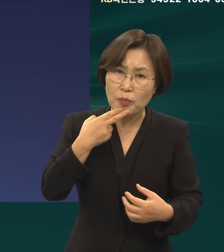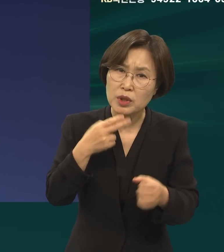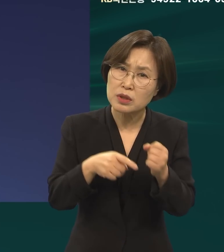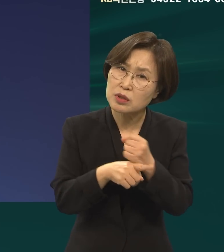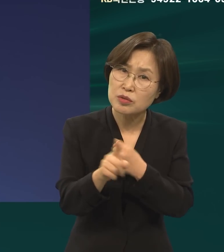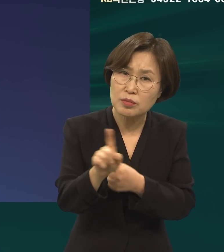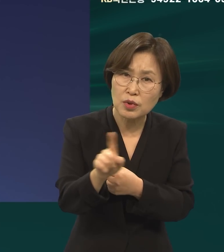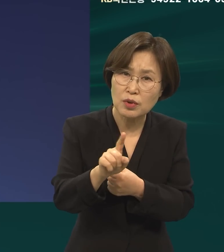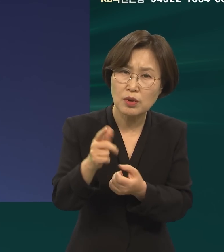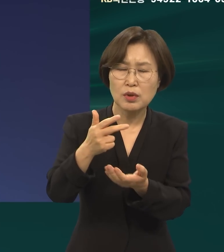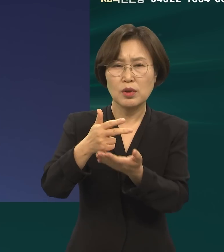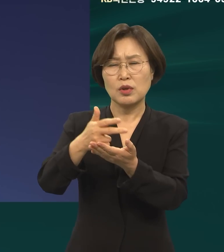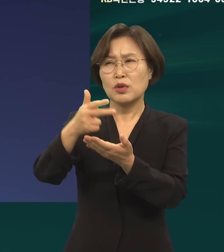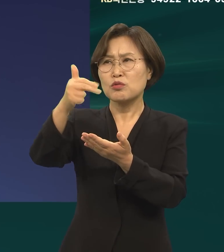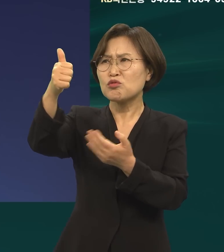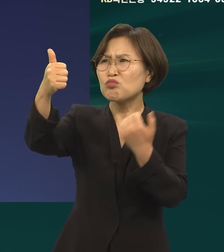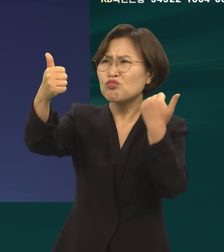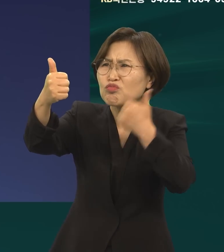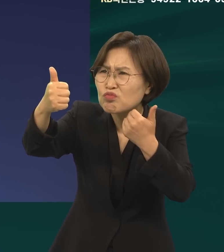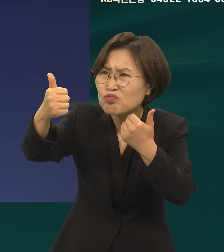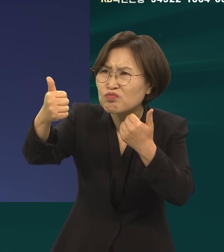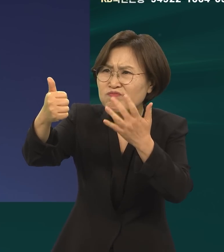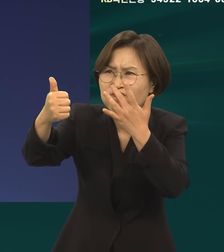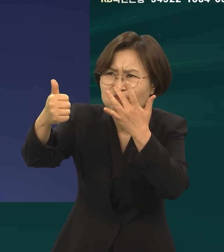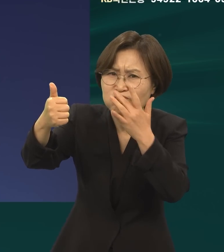주님이 누군지 모르시기 때문입니다.